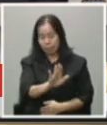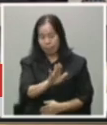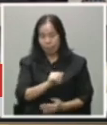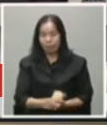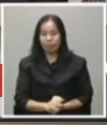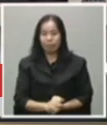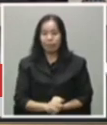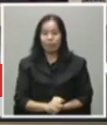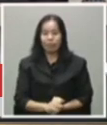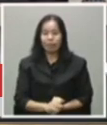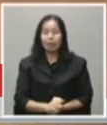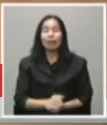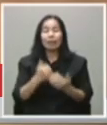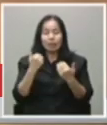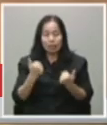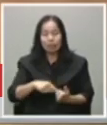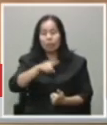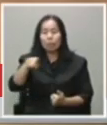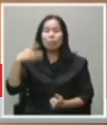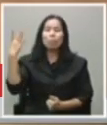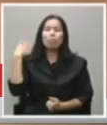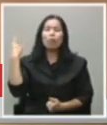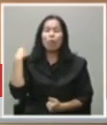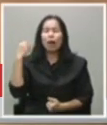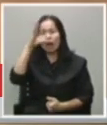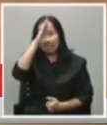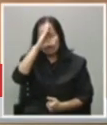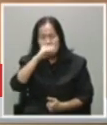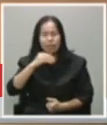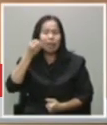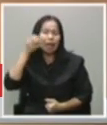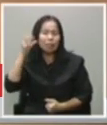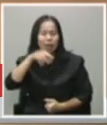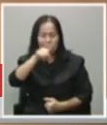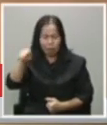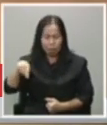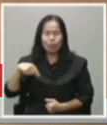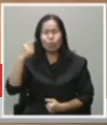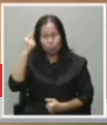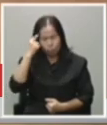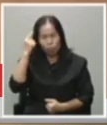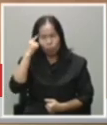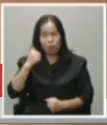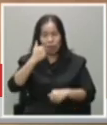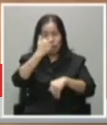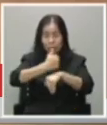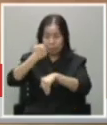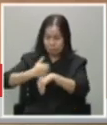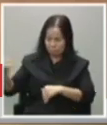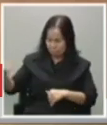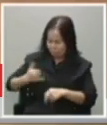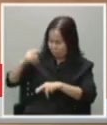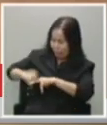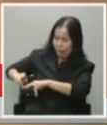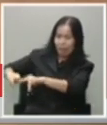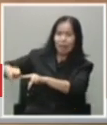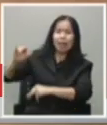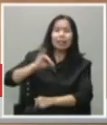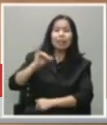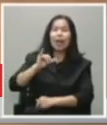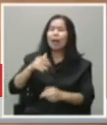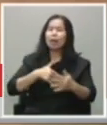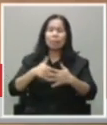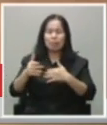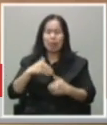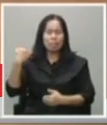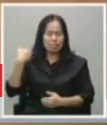ดื่นแต่เชื่อเถอะครับว่าถึงแม้ท่านนายกกับท่านรัฐมนตรียังไม่ขึ้นมานั่งบนบัลลังก์ท่านก็ติดต